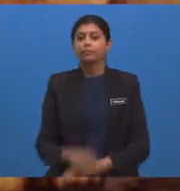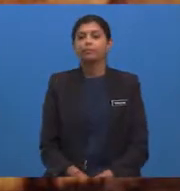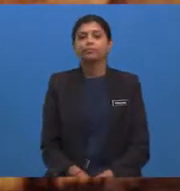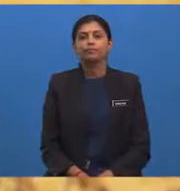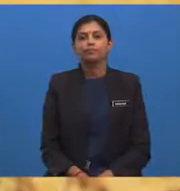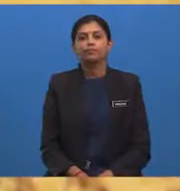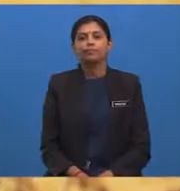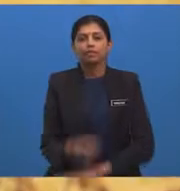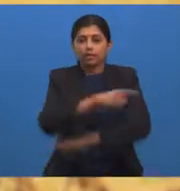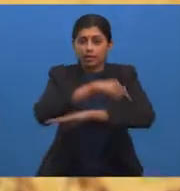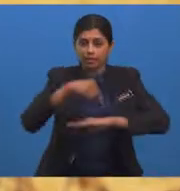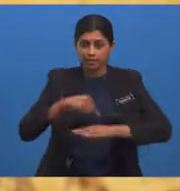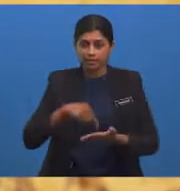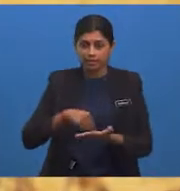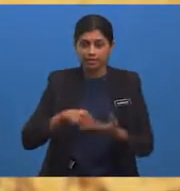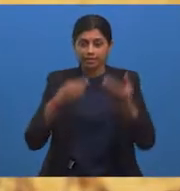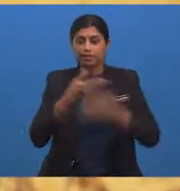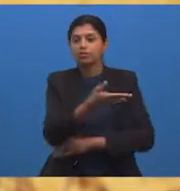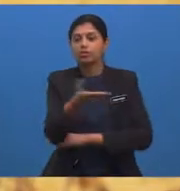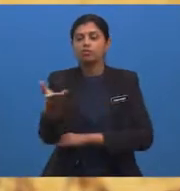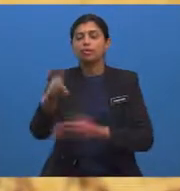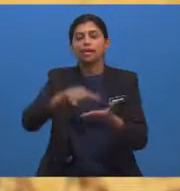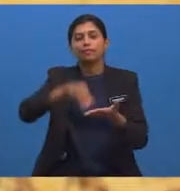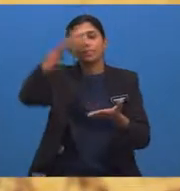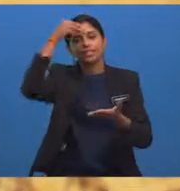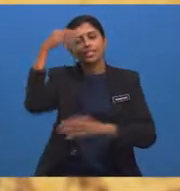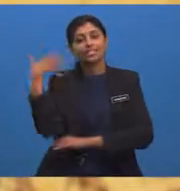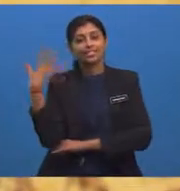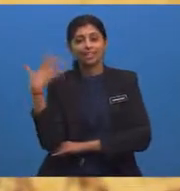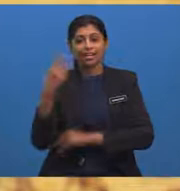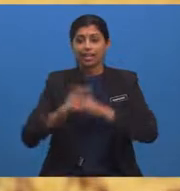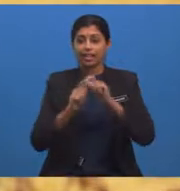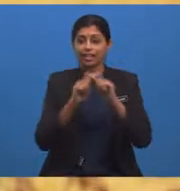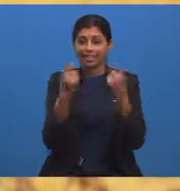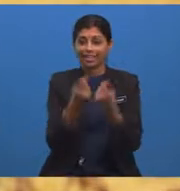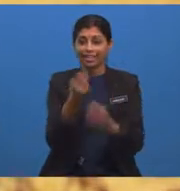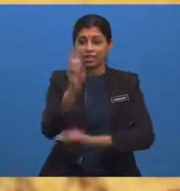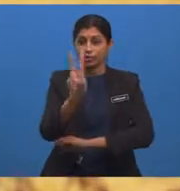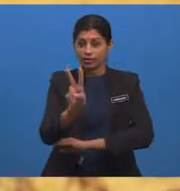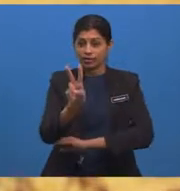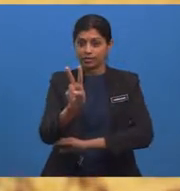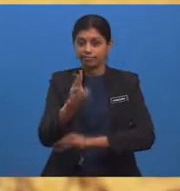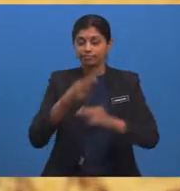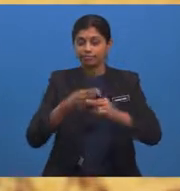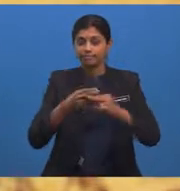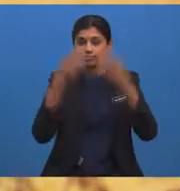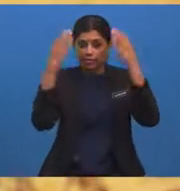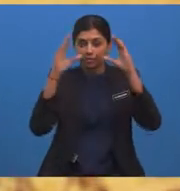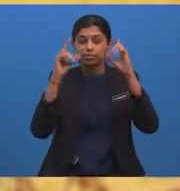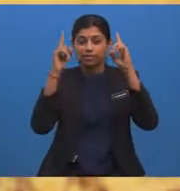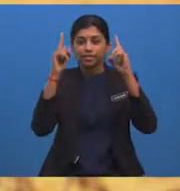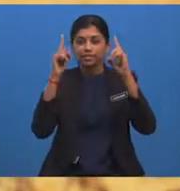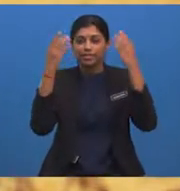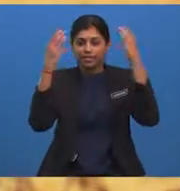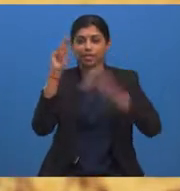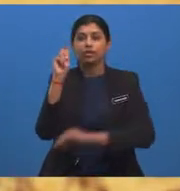ya? Hari ini anda semua akan belajar sejarah tingkatan 2 bersama saya, Cikgu Nurul Nabila dari SMK